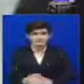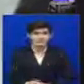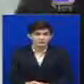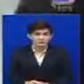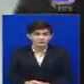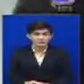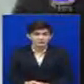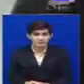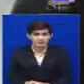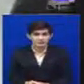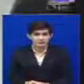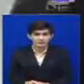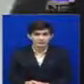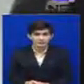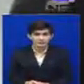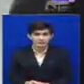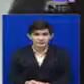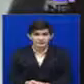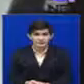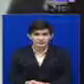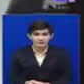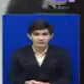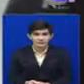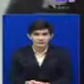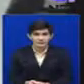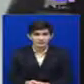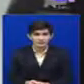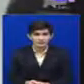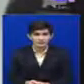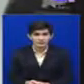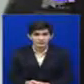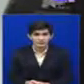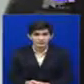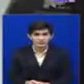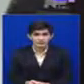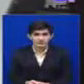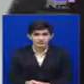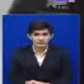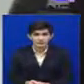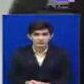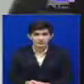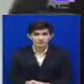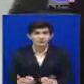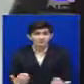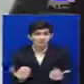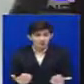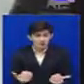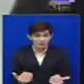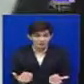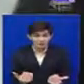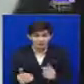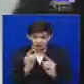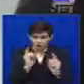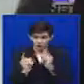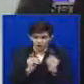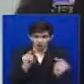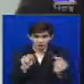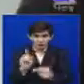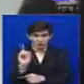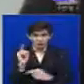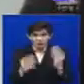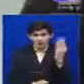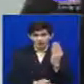ครับแล้วเห็นว่ามันเป็นทางลำรางสาธารณะหรือว่าเป็นการขุดอะไรยังไงครับข้อเท็จจริงตรงนี ้คือเท่าที่คุยกับทาง